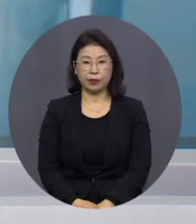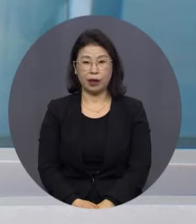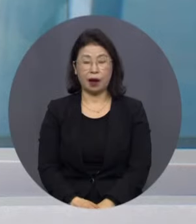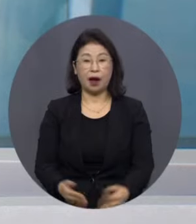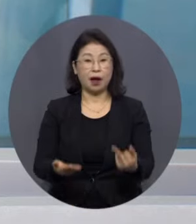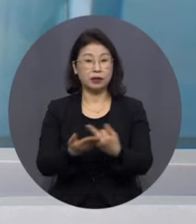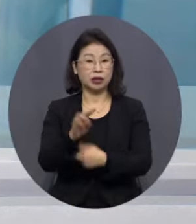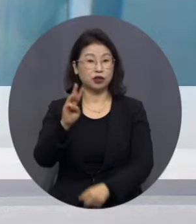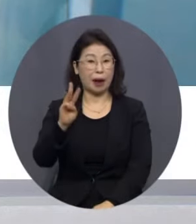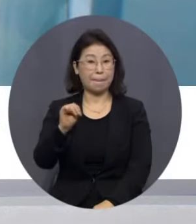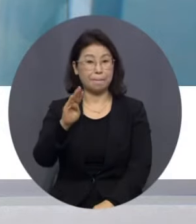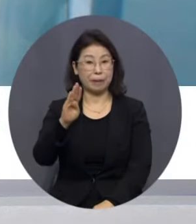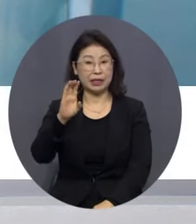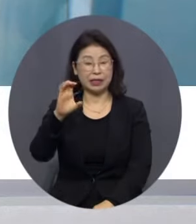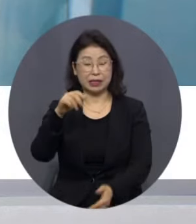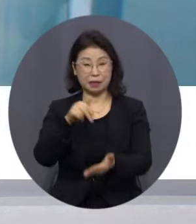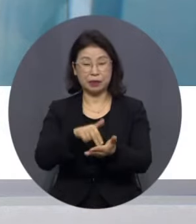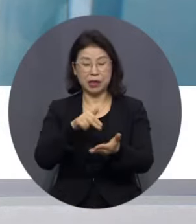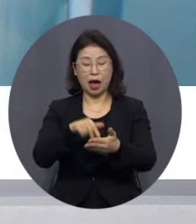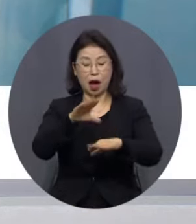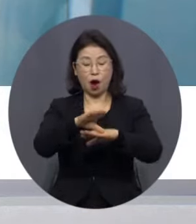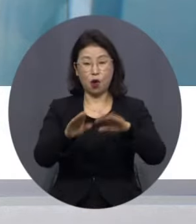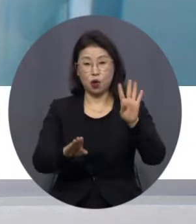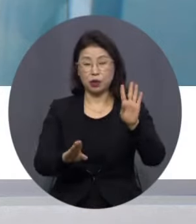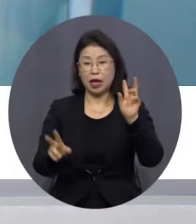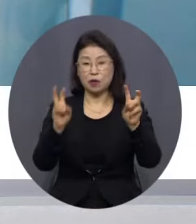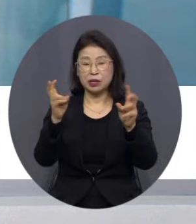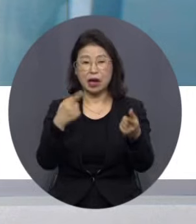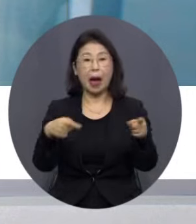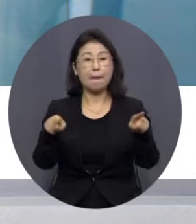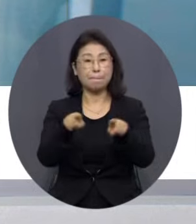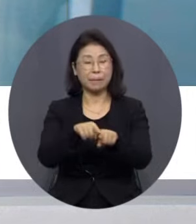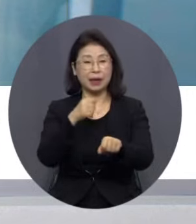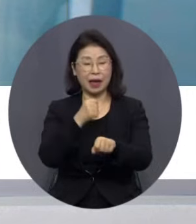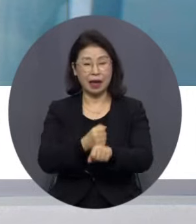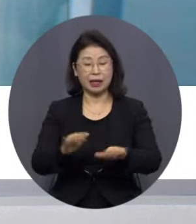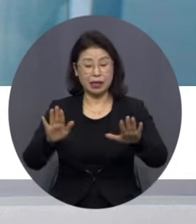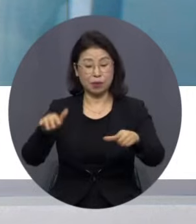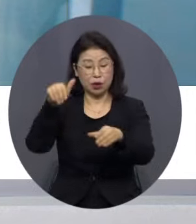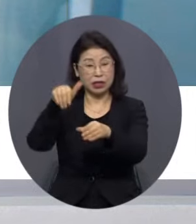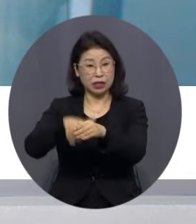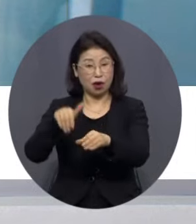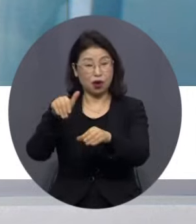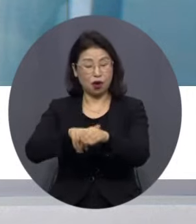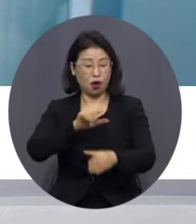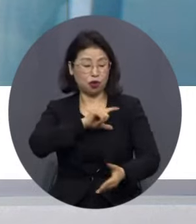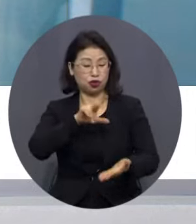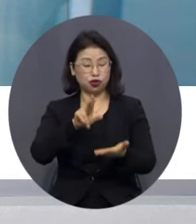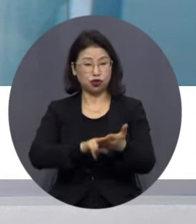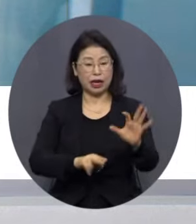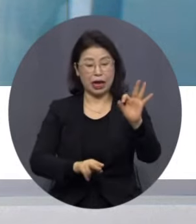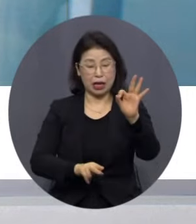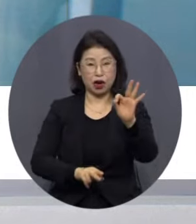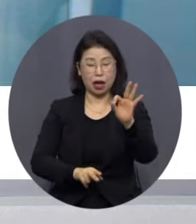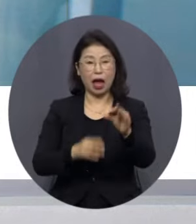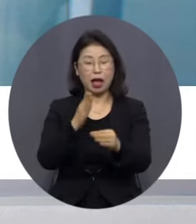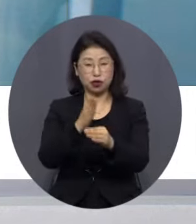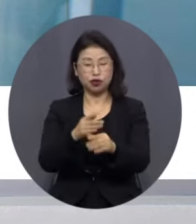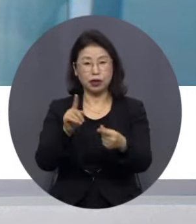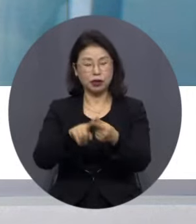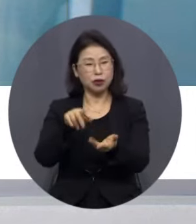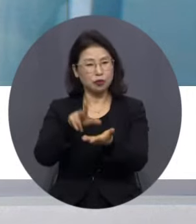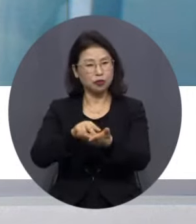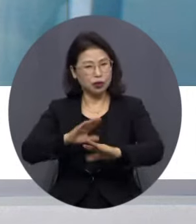제주 MBC 등 제주역 언론 사사가 선정한 22대 총선 10대 어젠다를 바탕으로 주요 현안에 대한